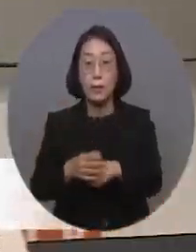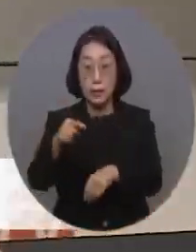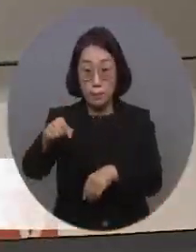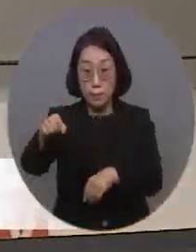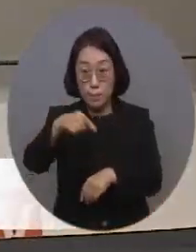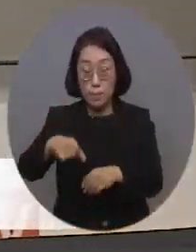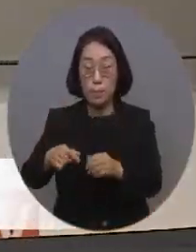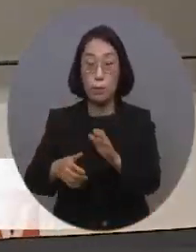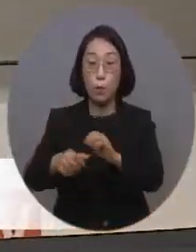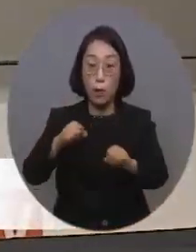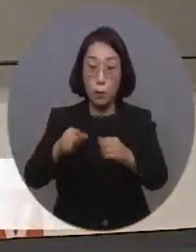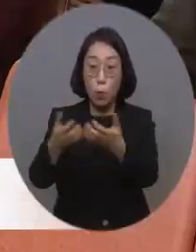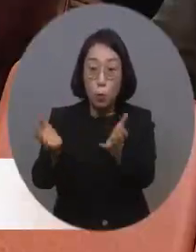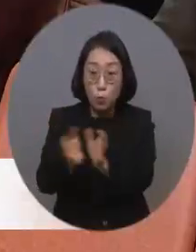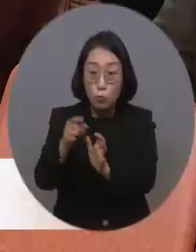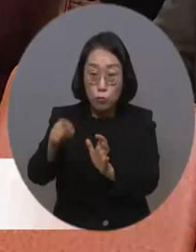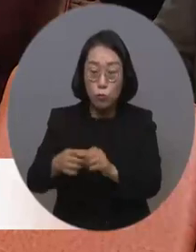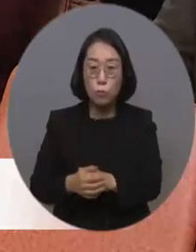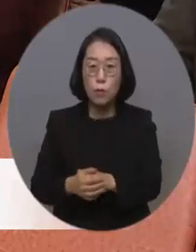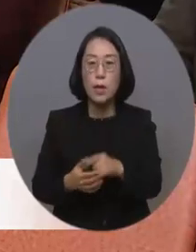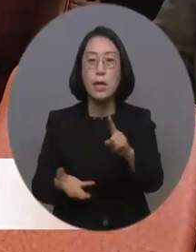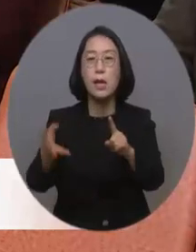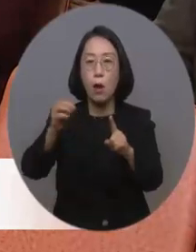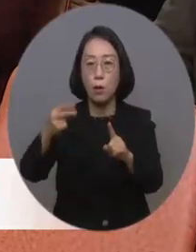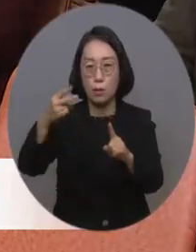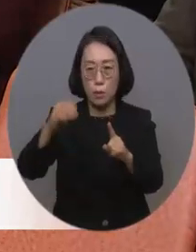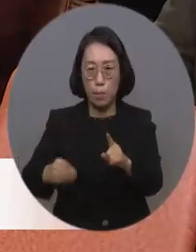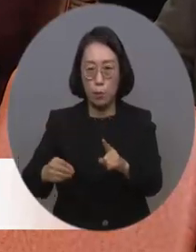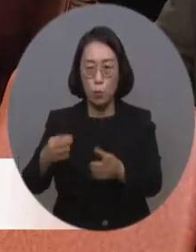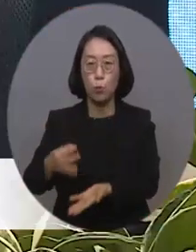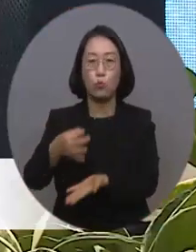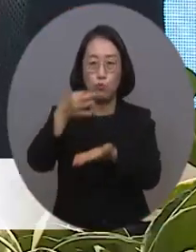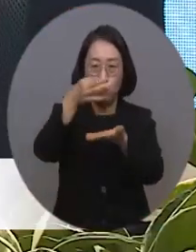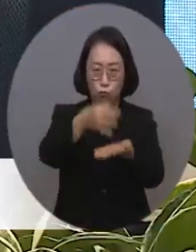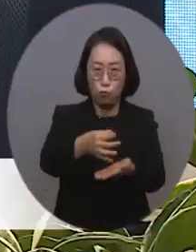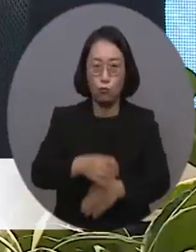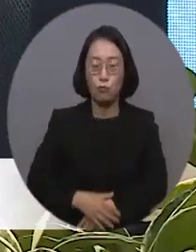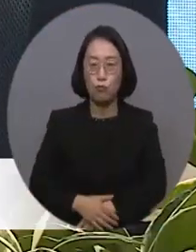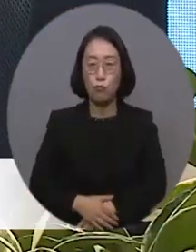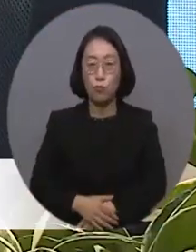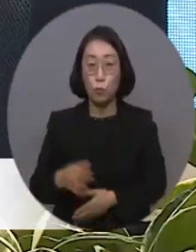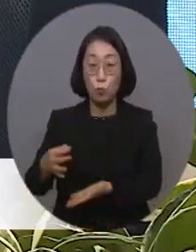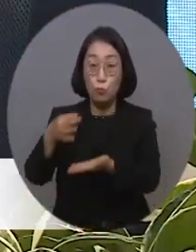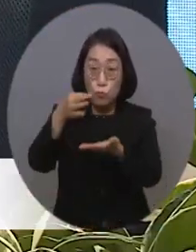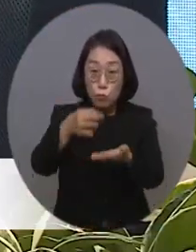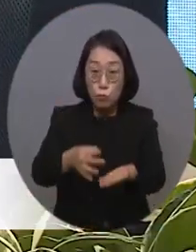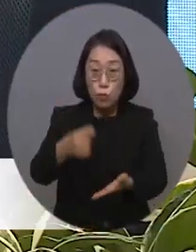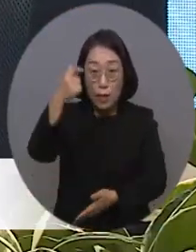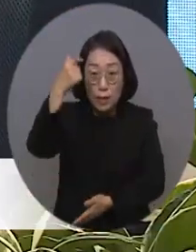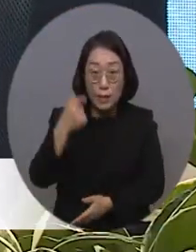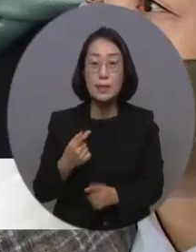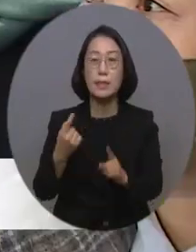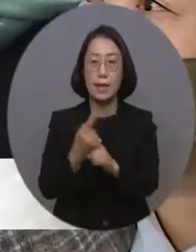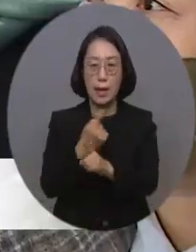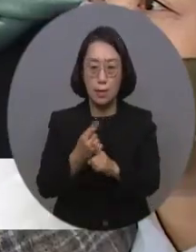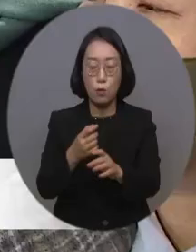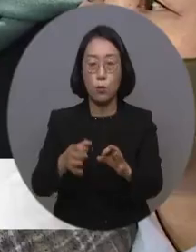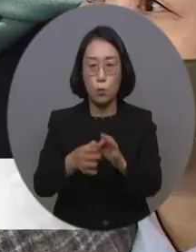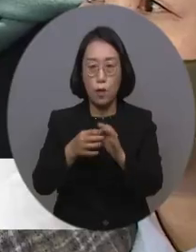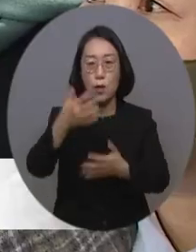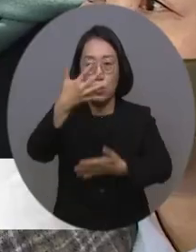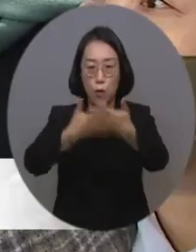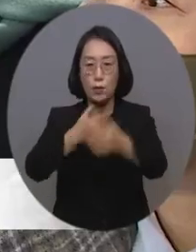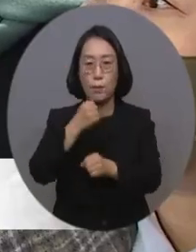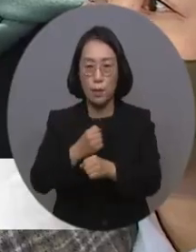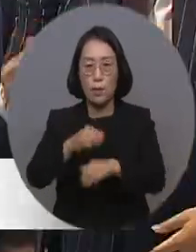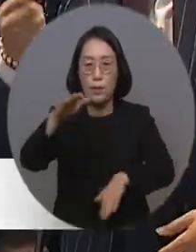개선 콘텐츠 제작을 위한 약 1억 2천만 원을 전달했습니다. 지원금은 인식개선 관련 콘텐츠를 제작하고